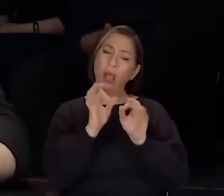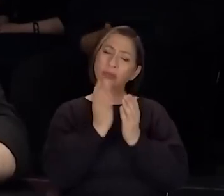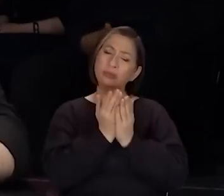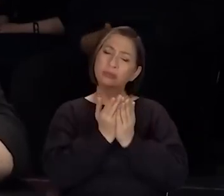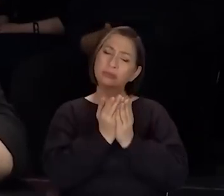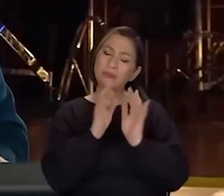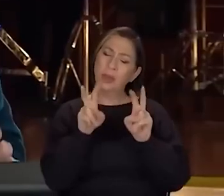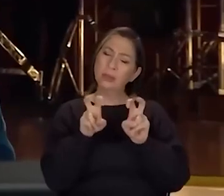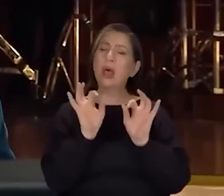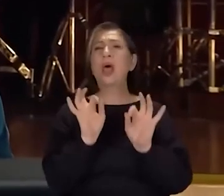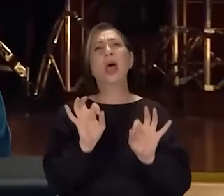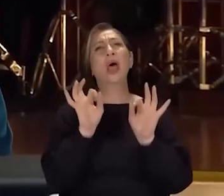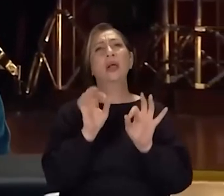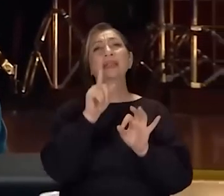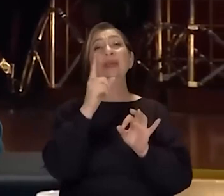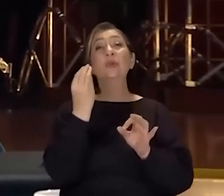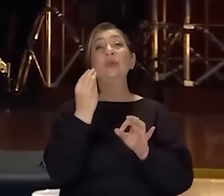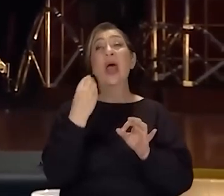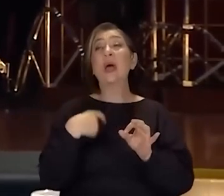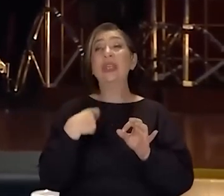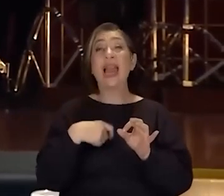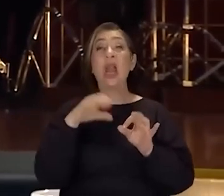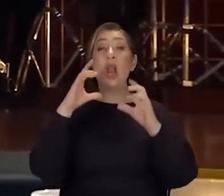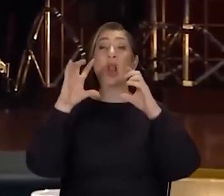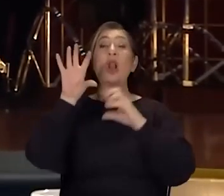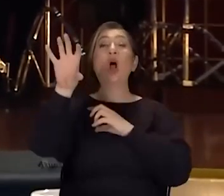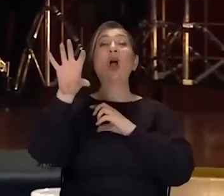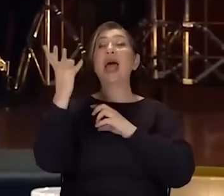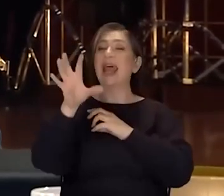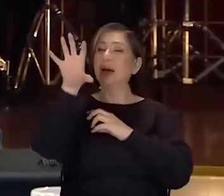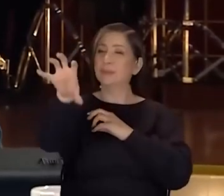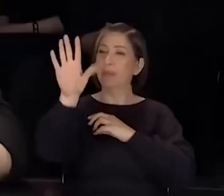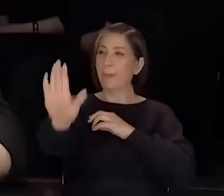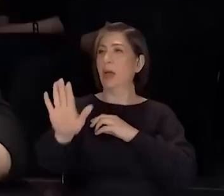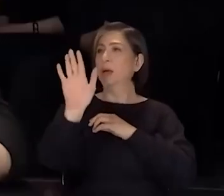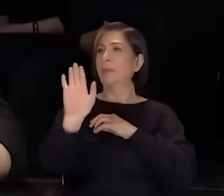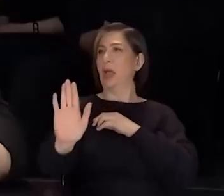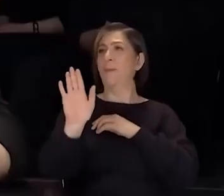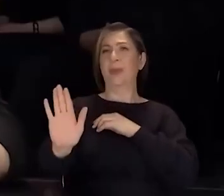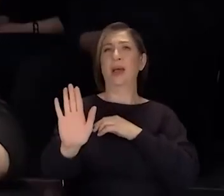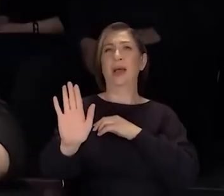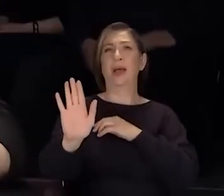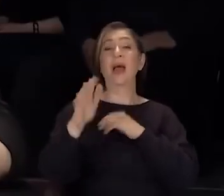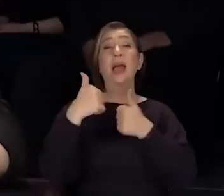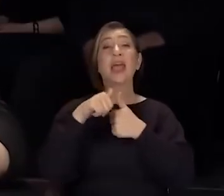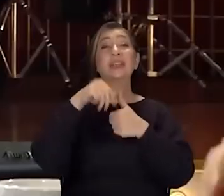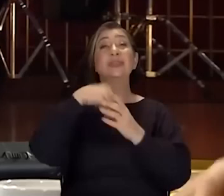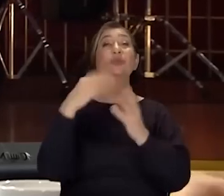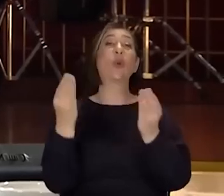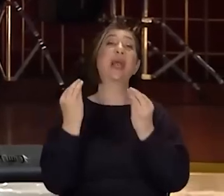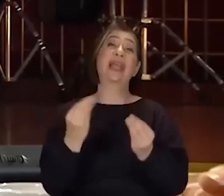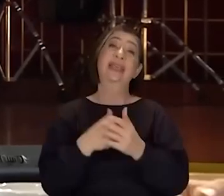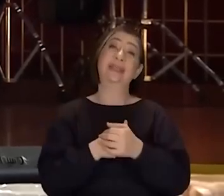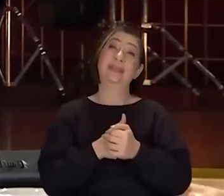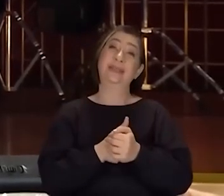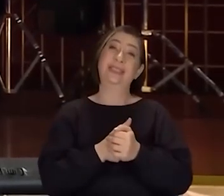oturmuşumdur orada hatırlıyorsunuz. Evet. Yani senin güzel özelliğin yine logo olarak nereye koysak tamam. orada kalıyorsun. Mesela zaten şirketin karın için bir... çok iyi.